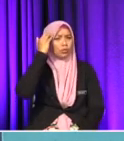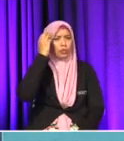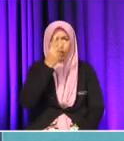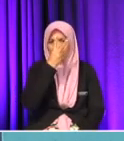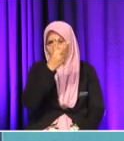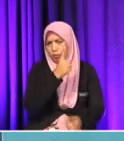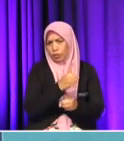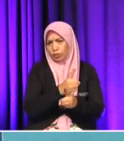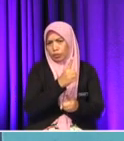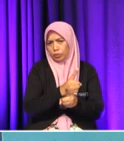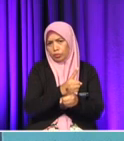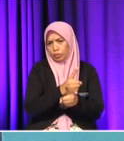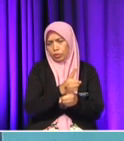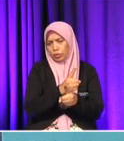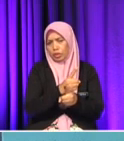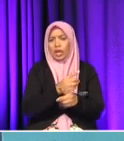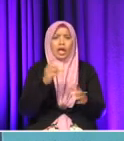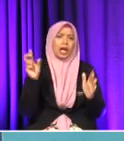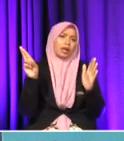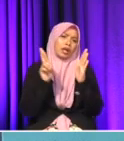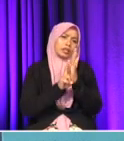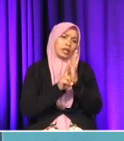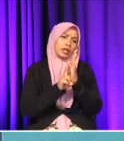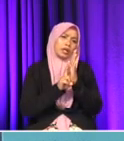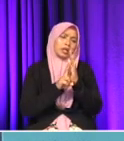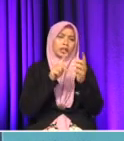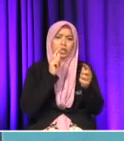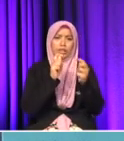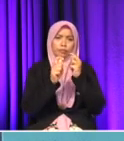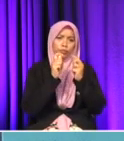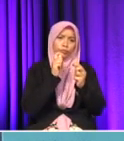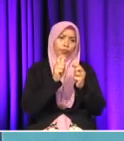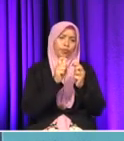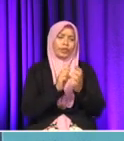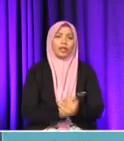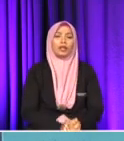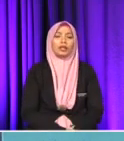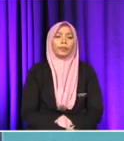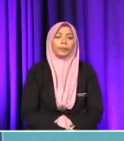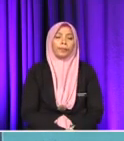dan hasilnya adalah raja 3B cantik Deco baiklah